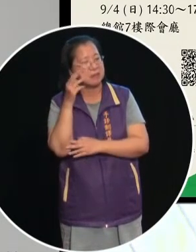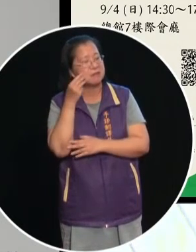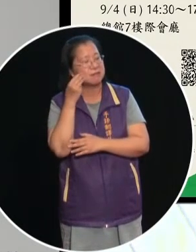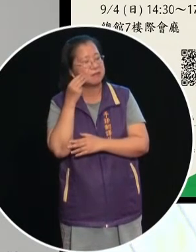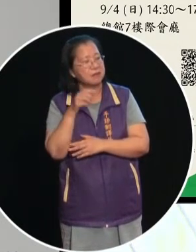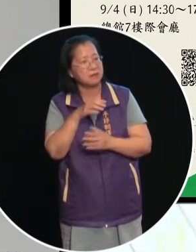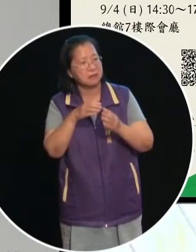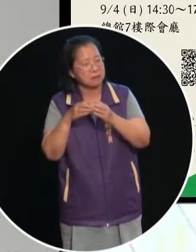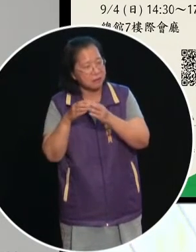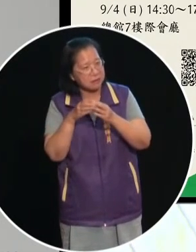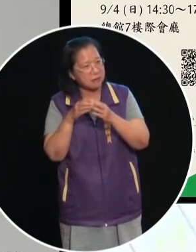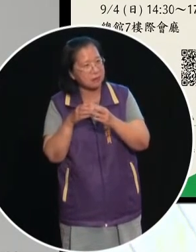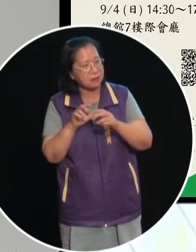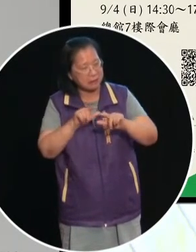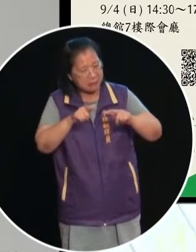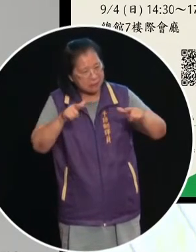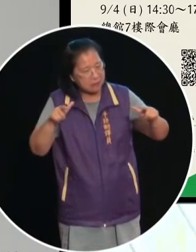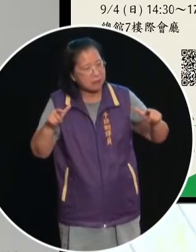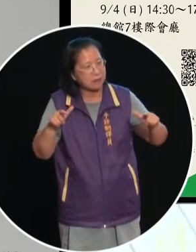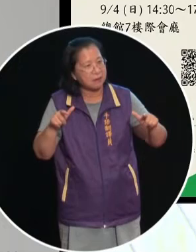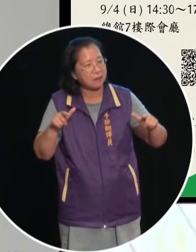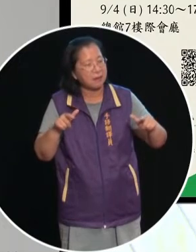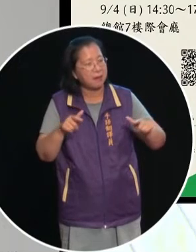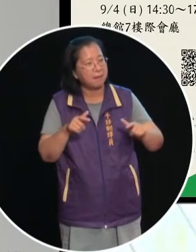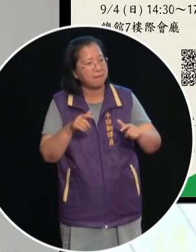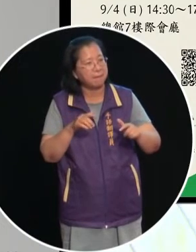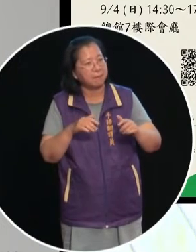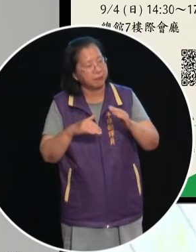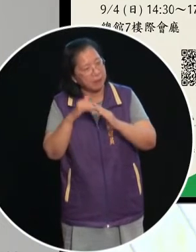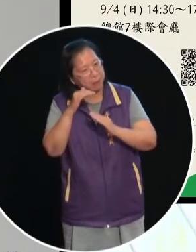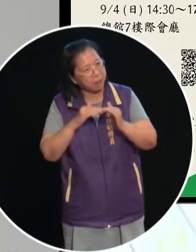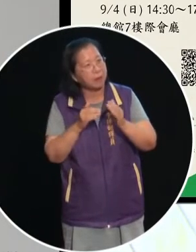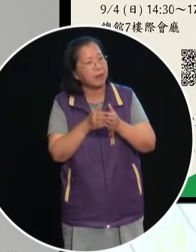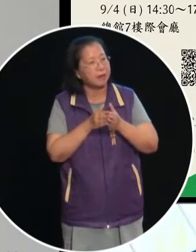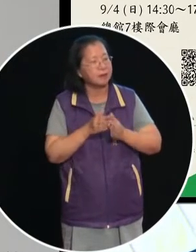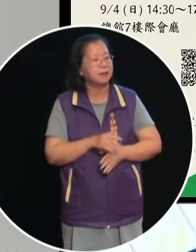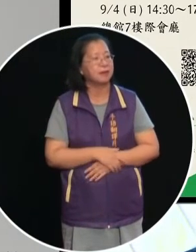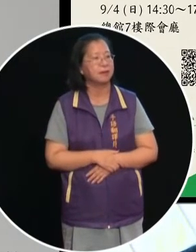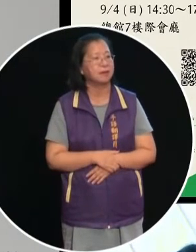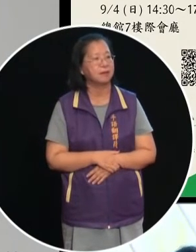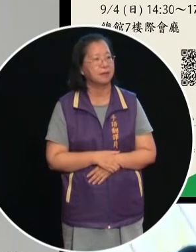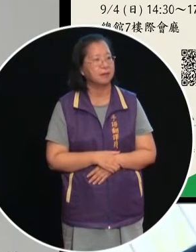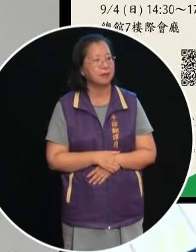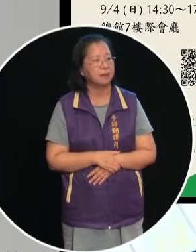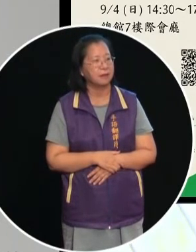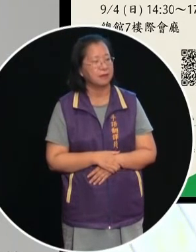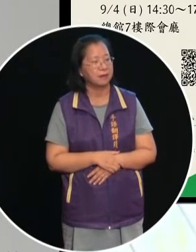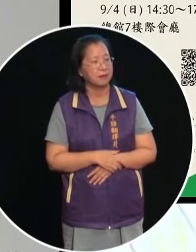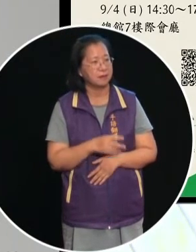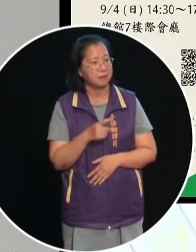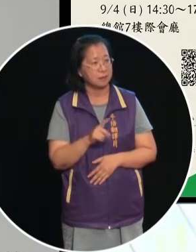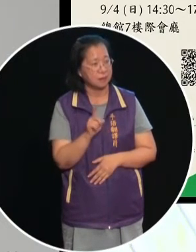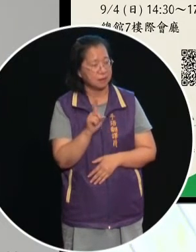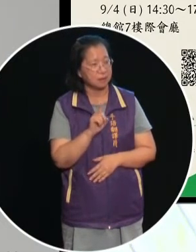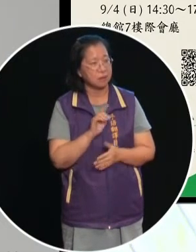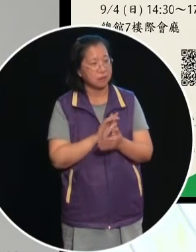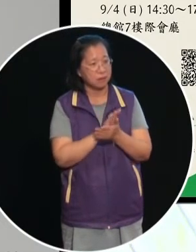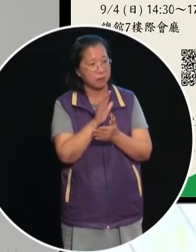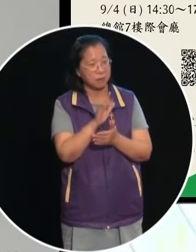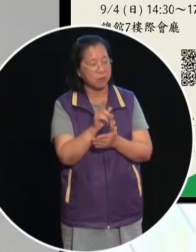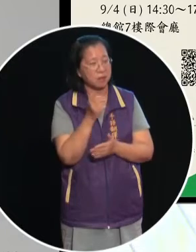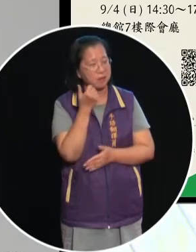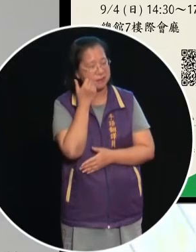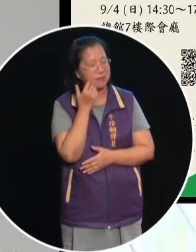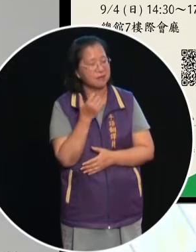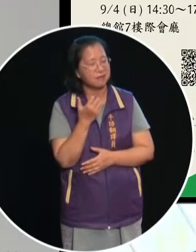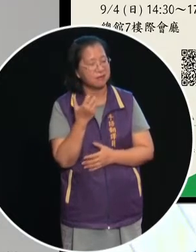泛、更多元。我觉得这是一种分散风险的方式。未来到底谁来